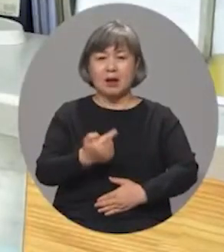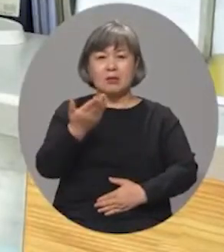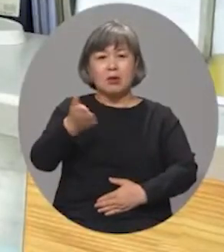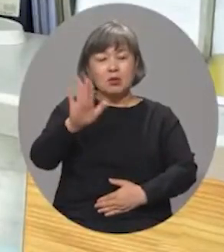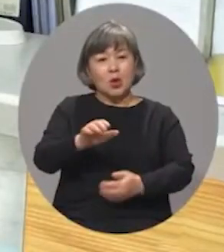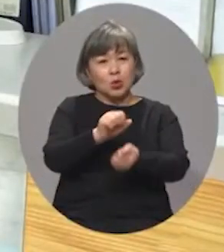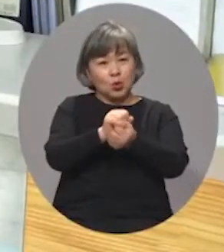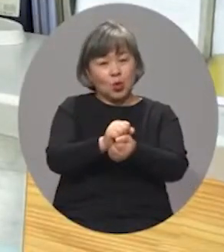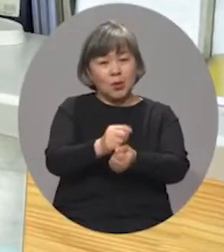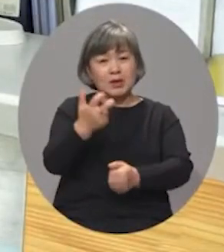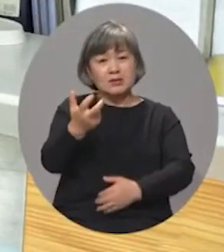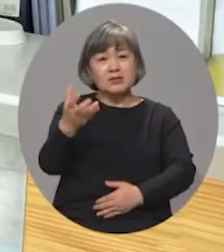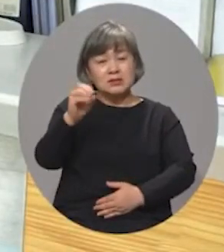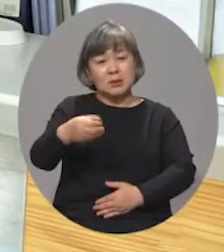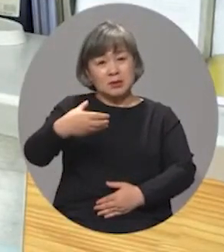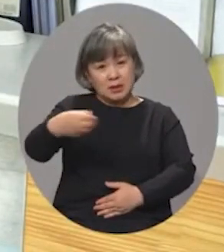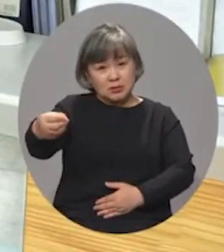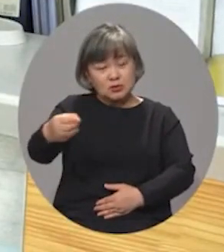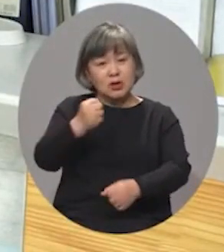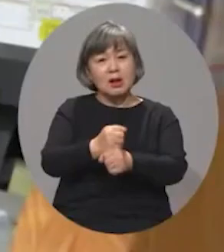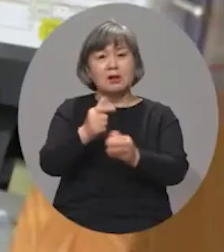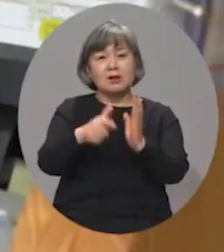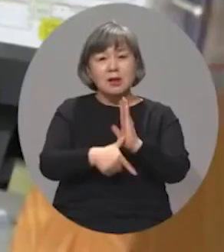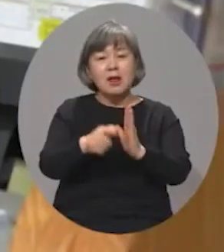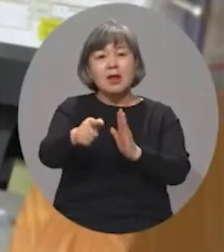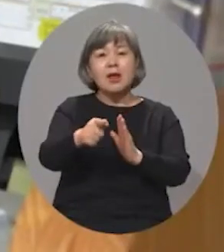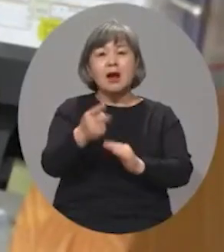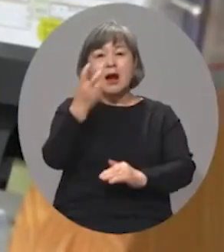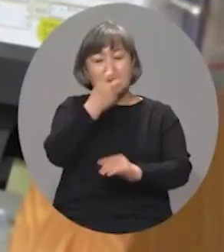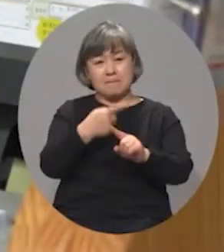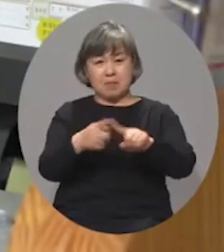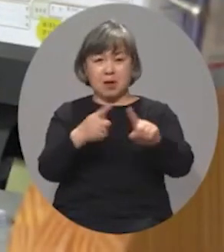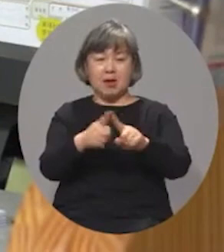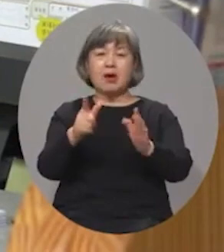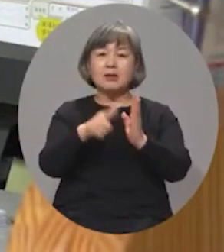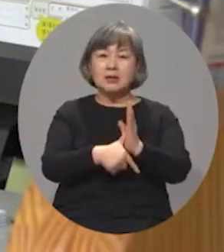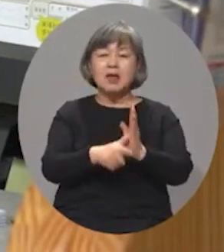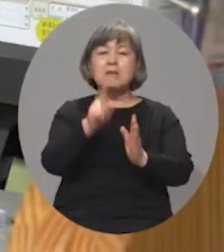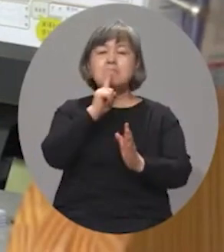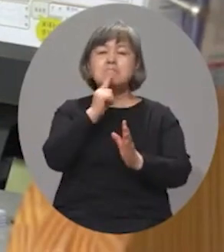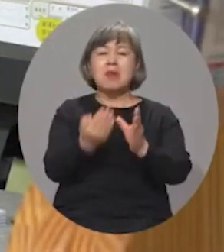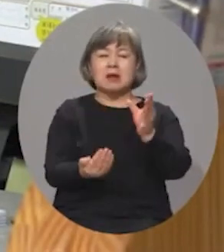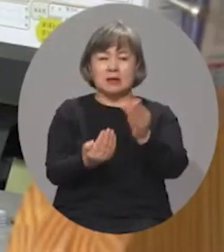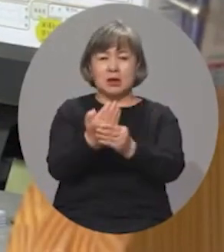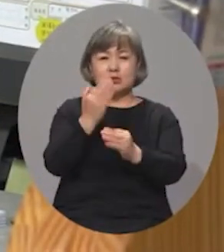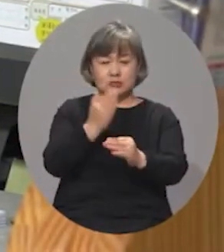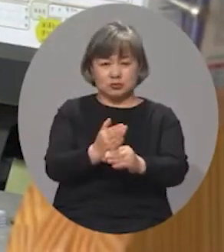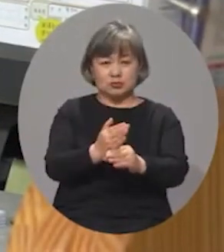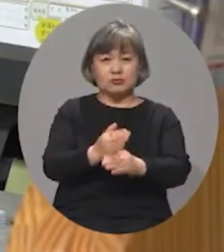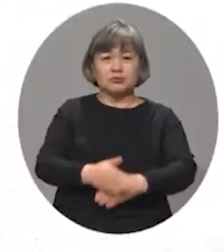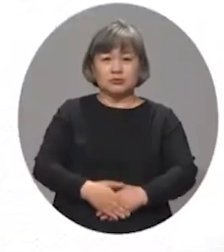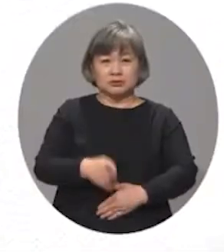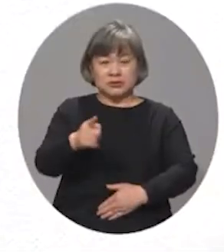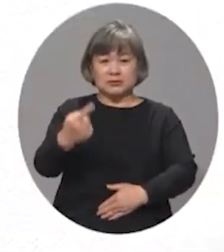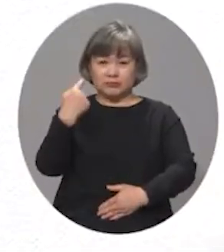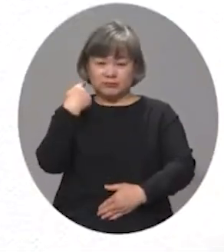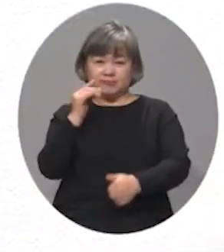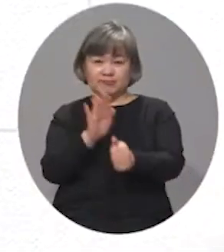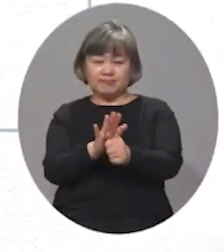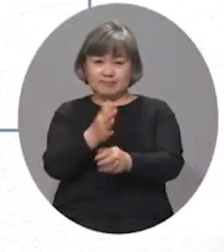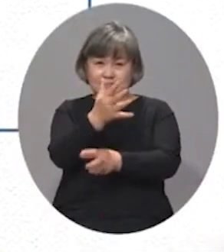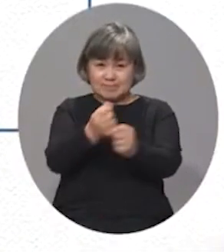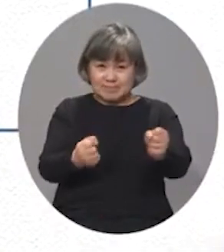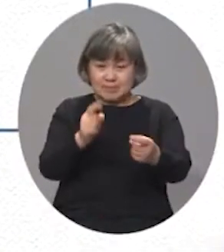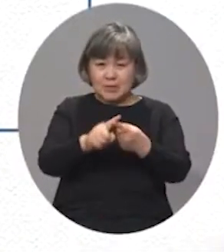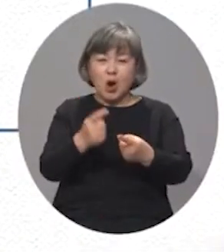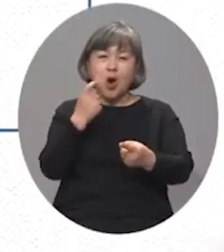그런데 농협이 70억 대출을 실행하는 데 참고한 감정평가액도 논란이 적지 않습니다. 브로커 등이 계약서상